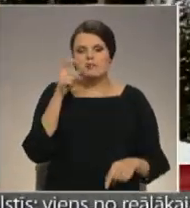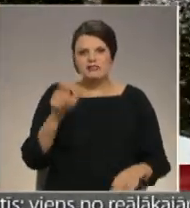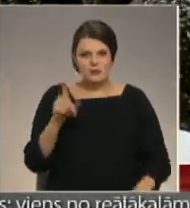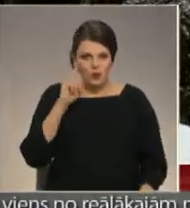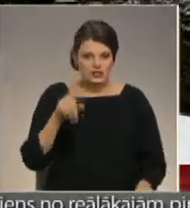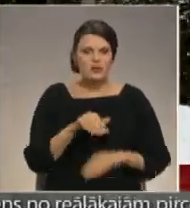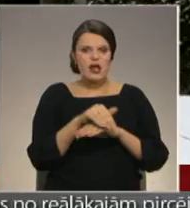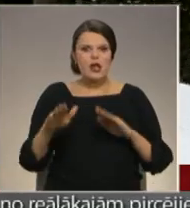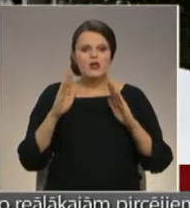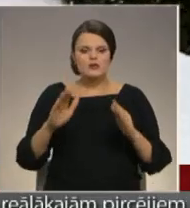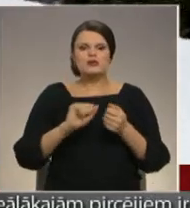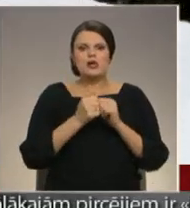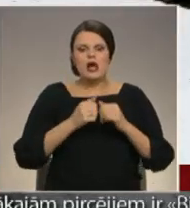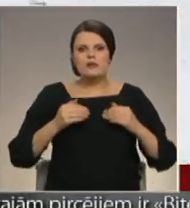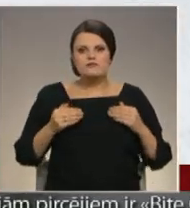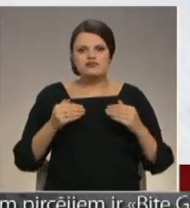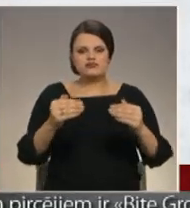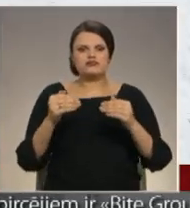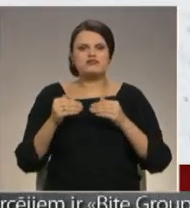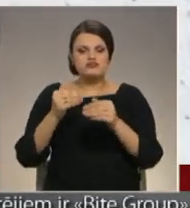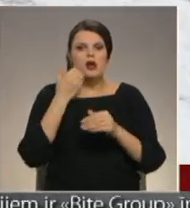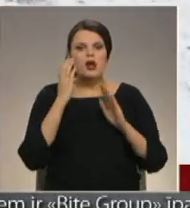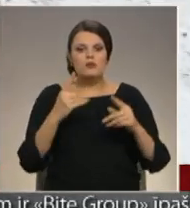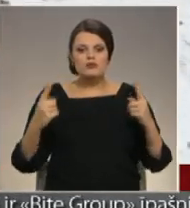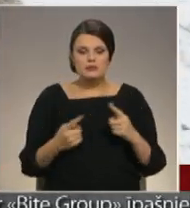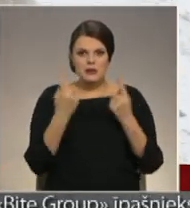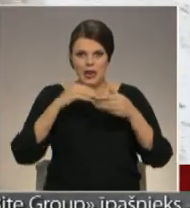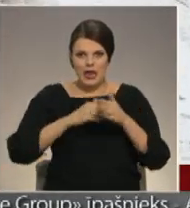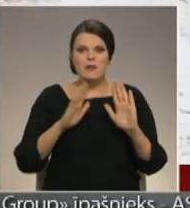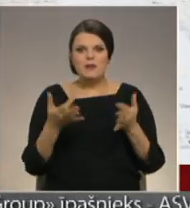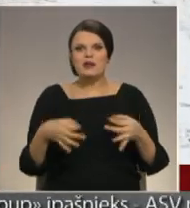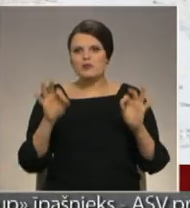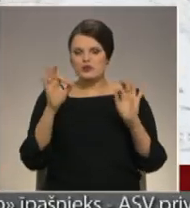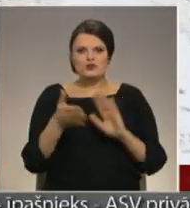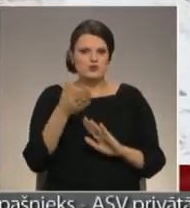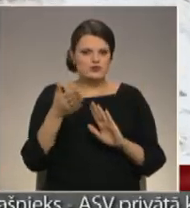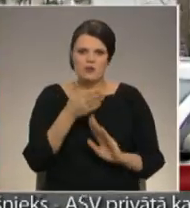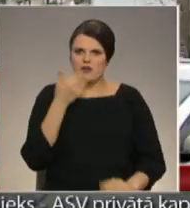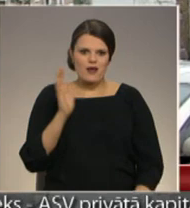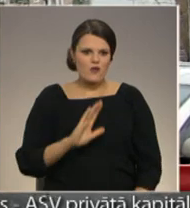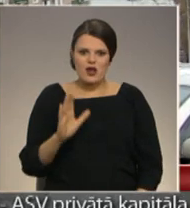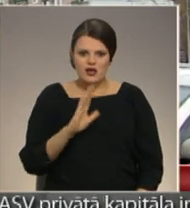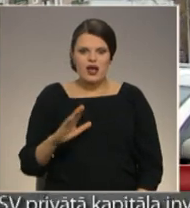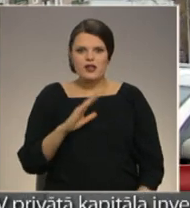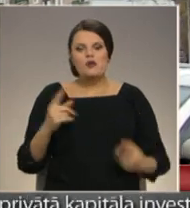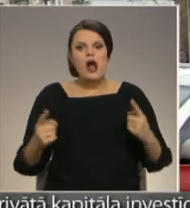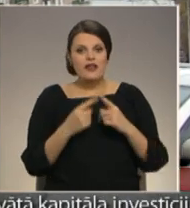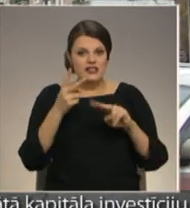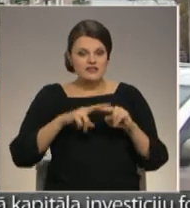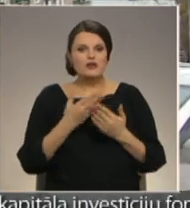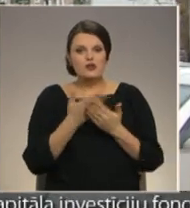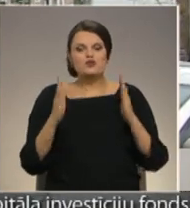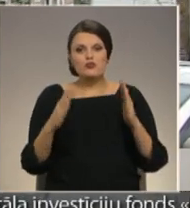Ielas tikšot nogreidrēts, kad būs piemērot laika apstākļi, bet būtiski uzlabojumi gan nesot gaidām. Attiecīgās vietās, kur